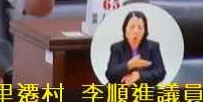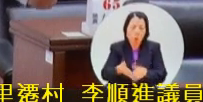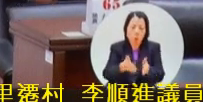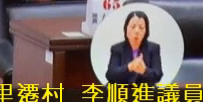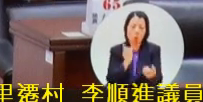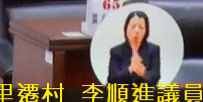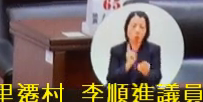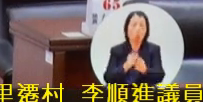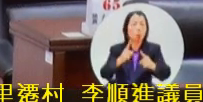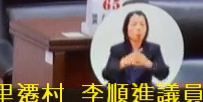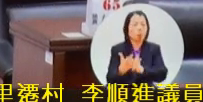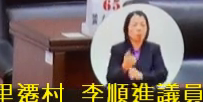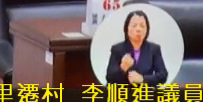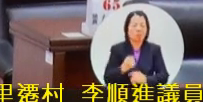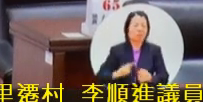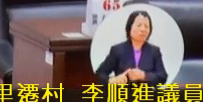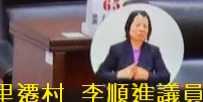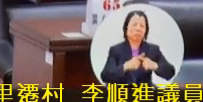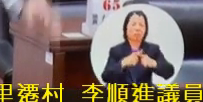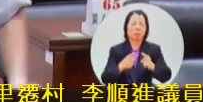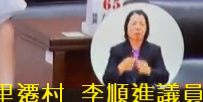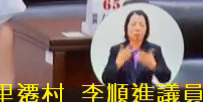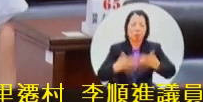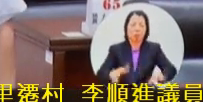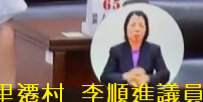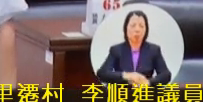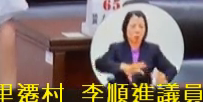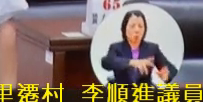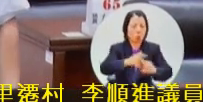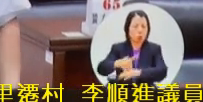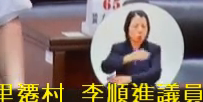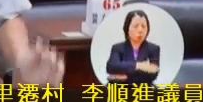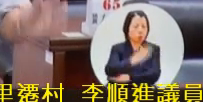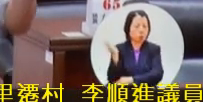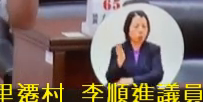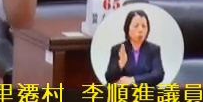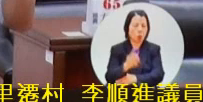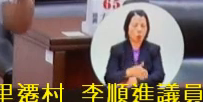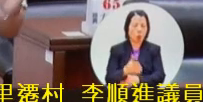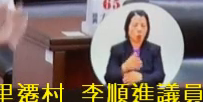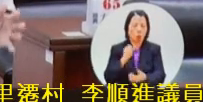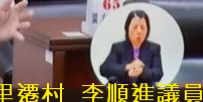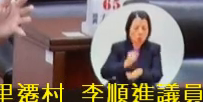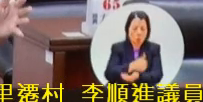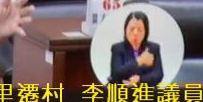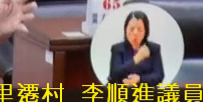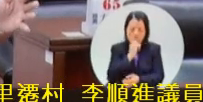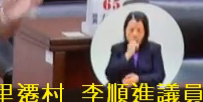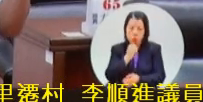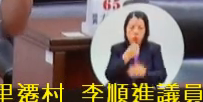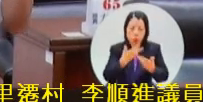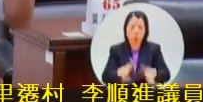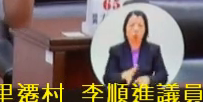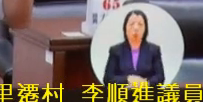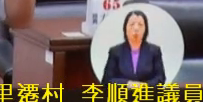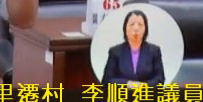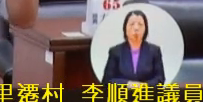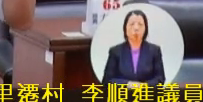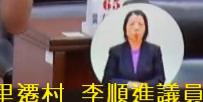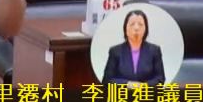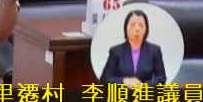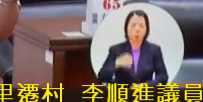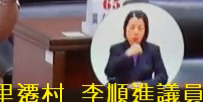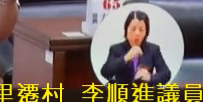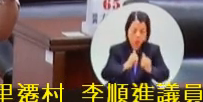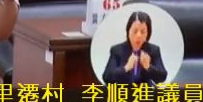啊，常常媒体、常常国际新闻都来采访，国人哦、啊、也是关注的议题。我想